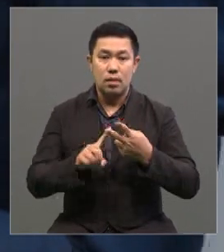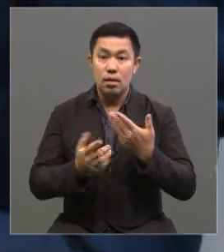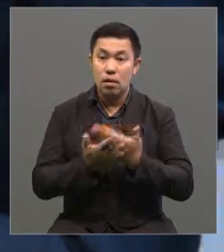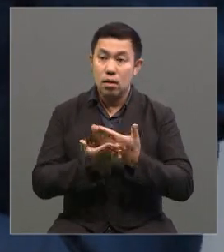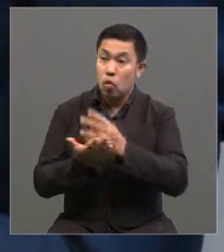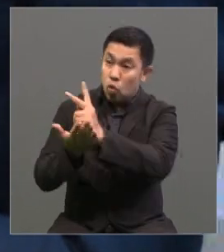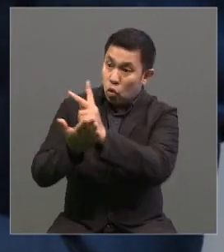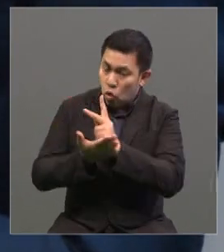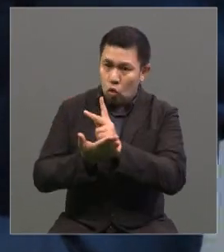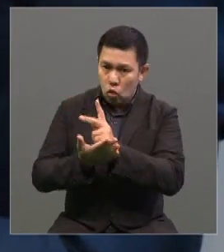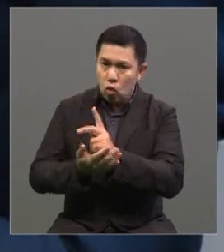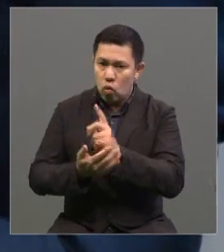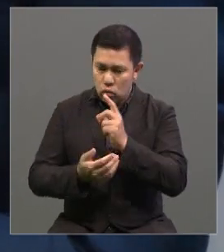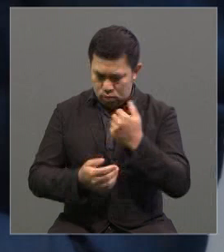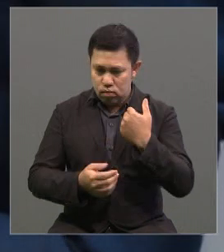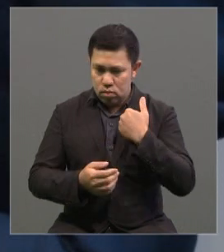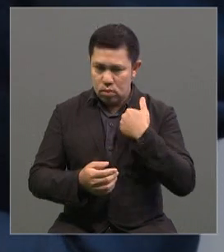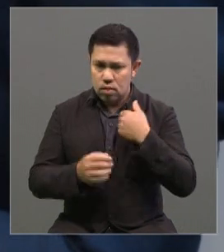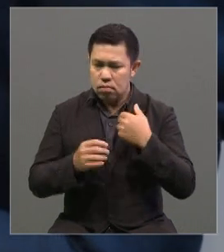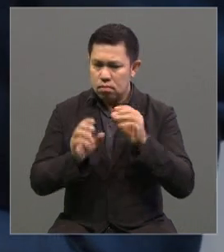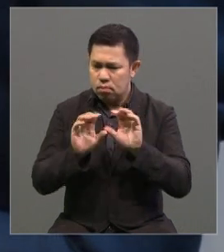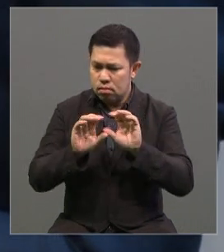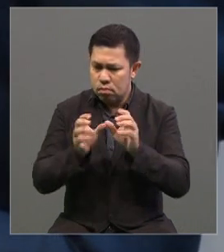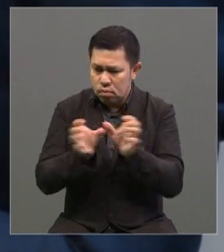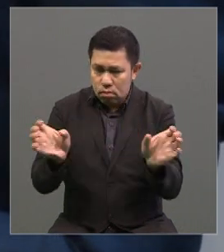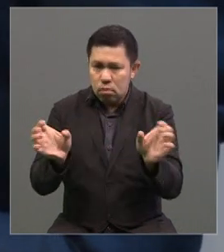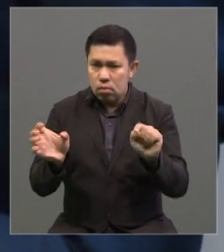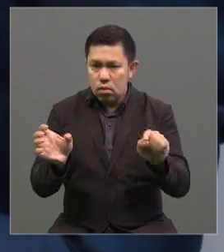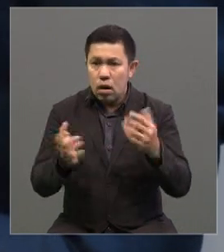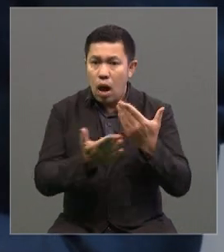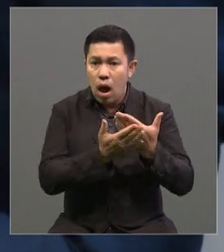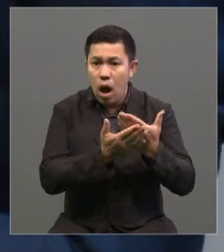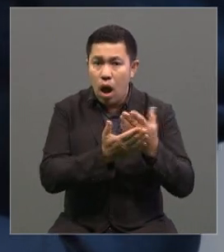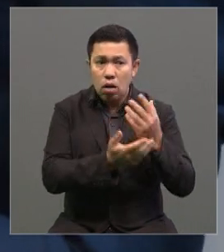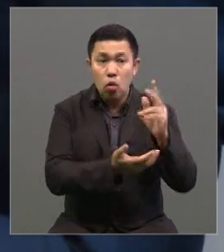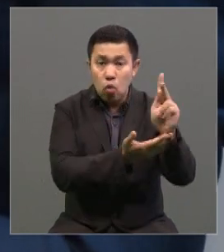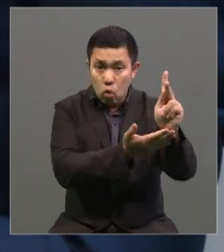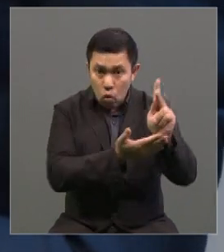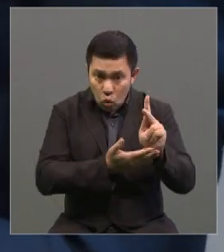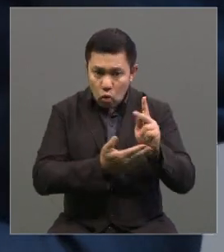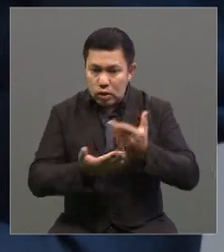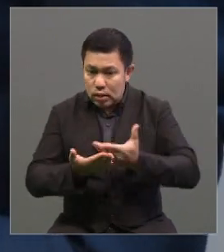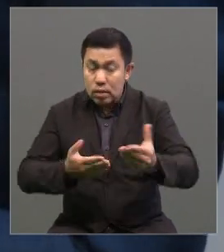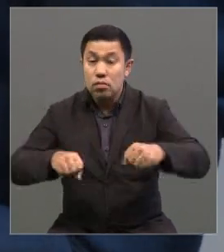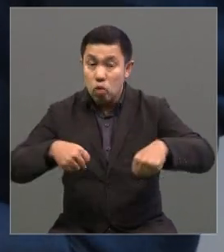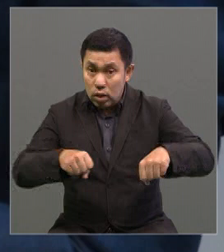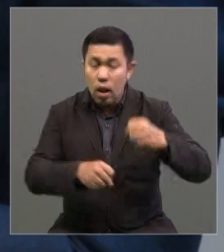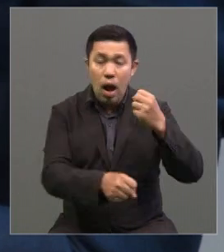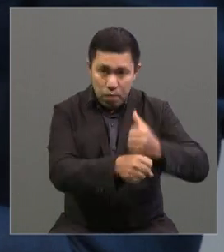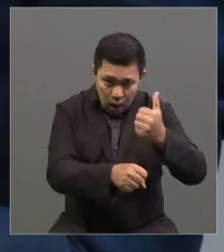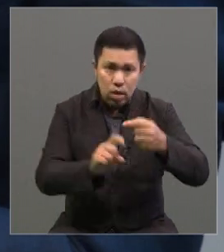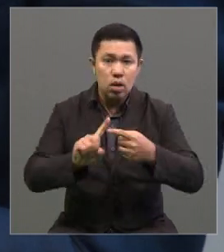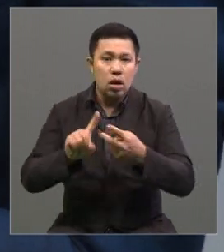ทุนเนี่ยผมว่าอันนี้นี่ท่านพูดอยู่2 อย่างคือเรื่องของเข้าถึงแหล่งเงินทุนที่สามารถไปกู้มาซื้อมอเตอร์ไซค์ได้